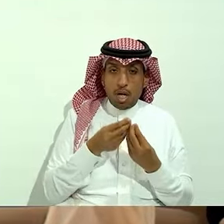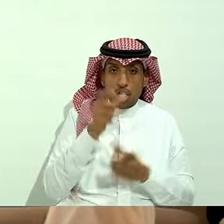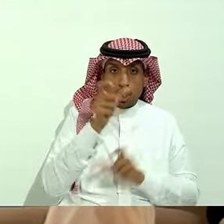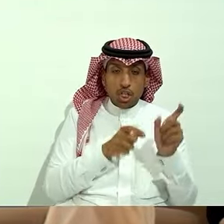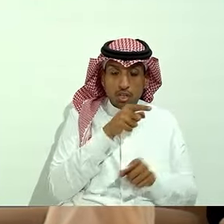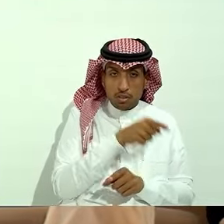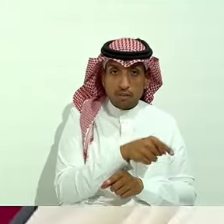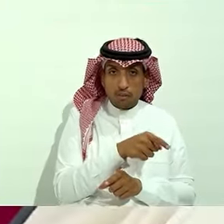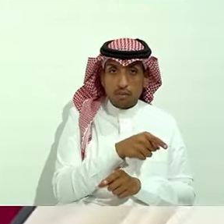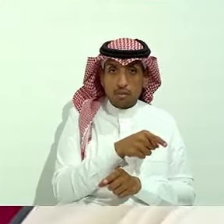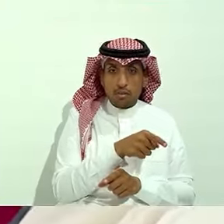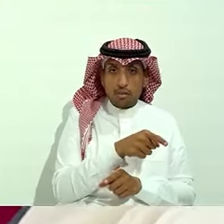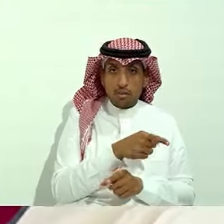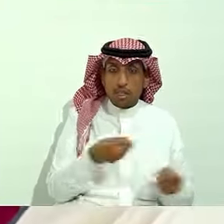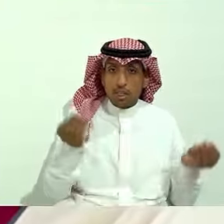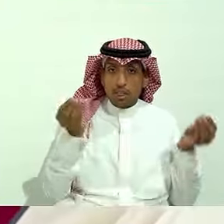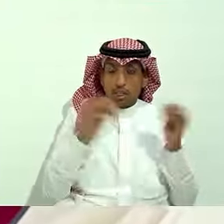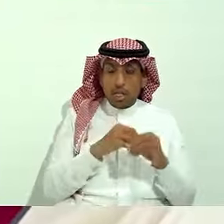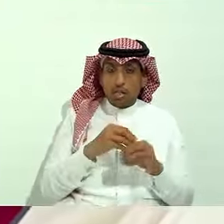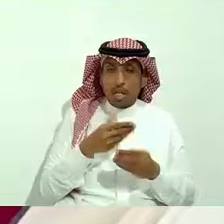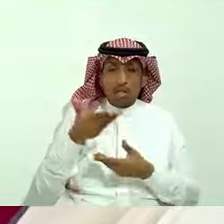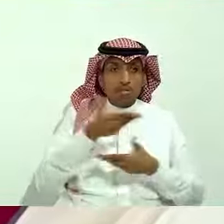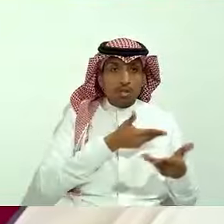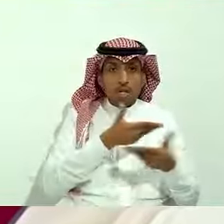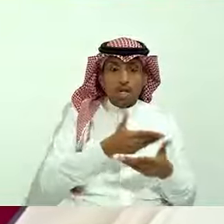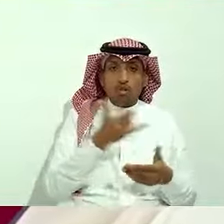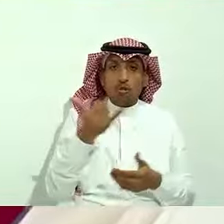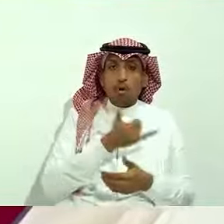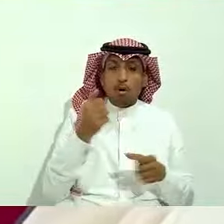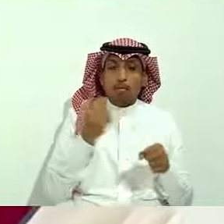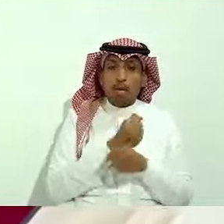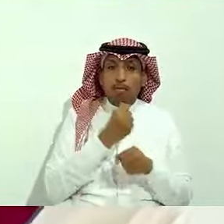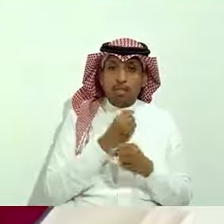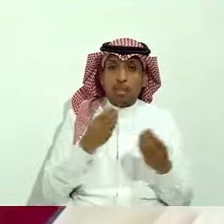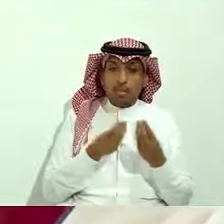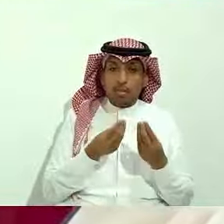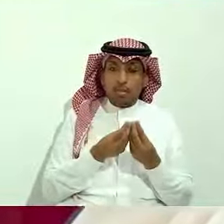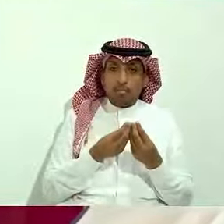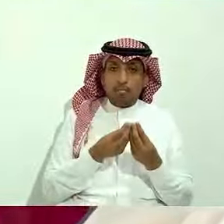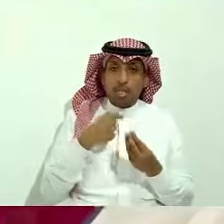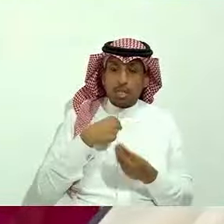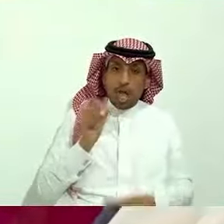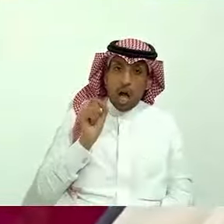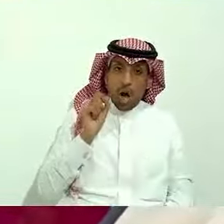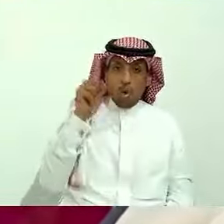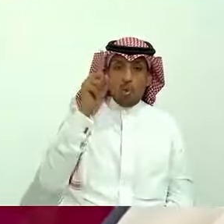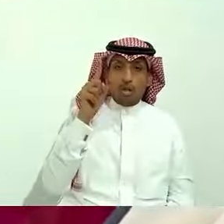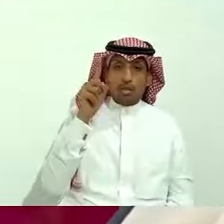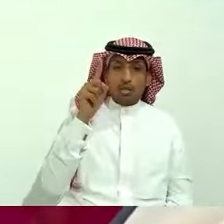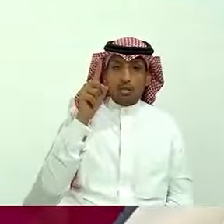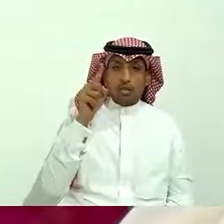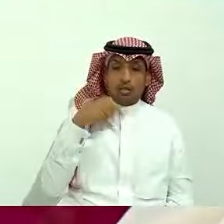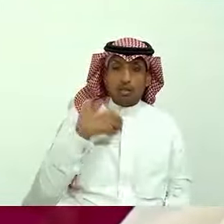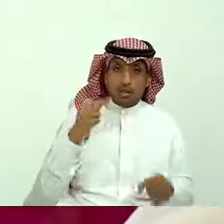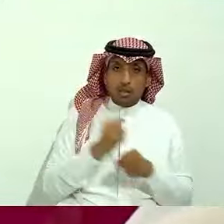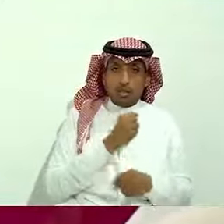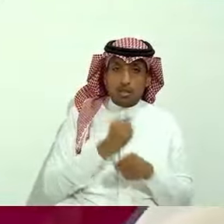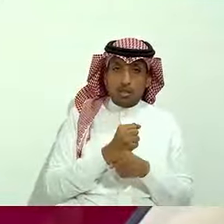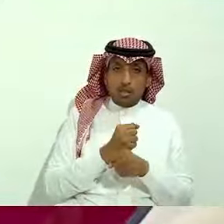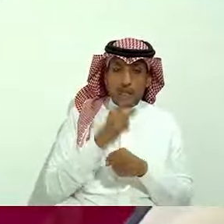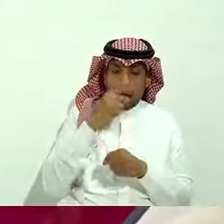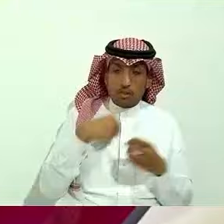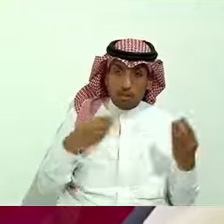زيك دكتورة ليلى يثرون النقاش جدا جدا مهمة، بس عشان نشوف أن احنا الاولى ان ناخذ هالارث اللي عندنا نخليه